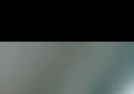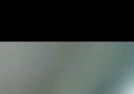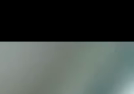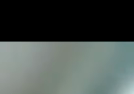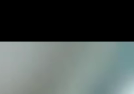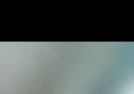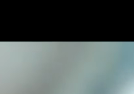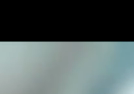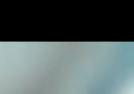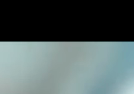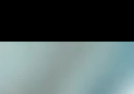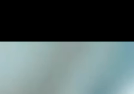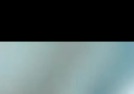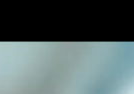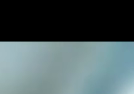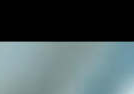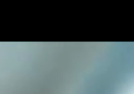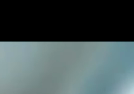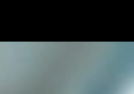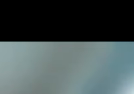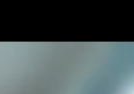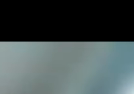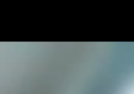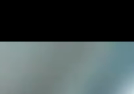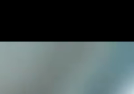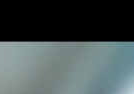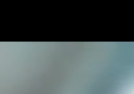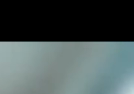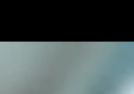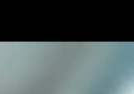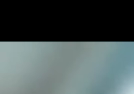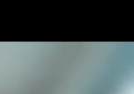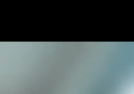kalt mikrobedrifter med færre enn 10 ansatte?